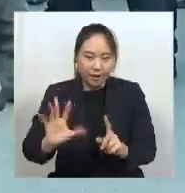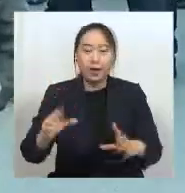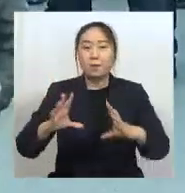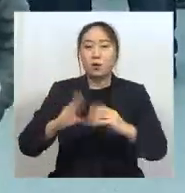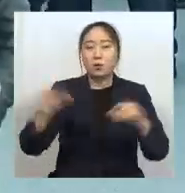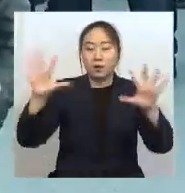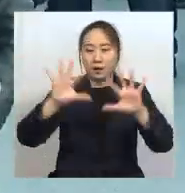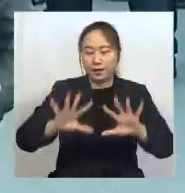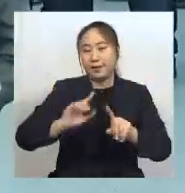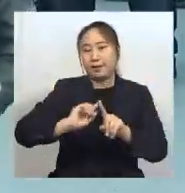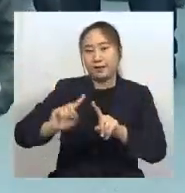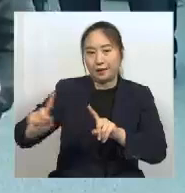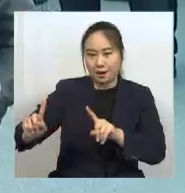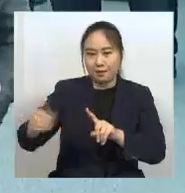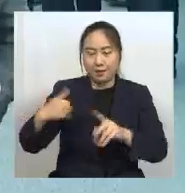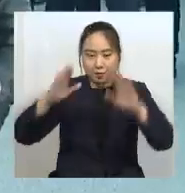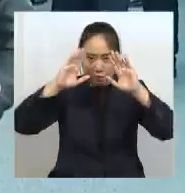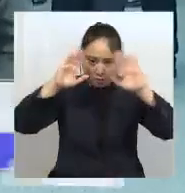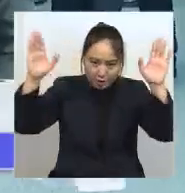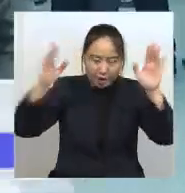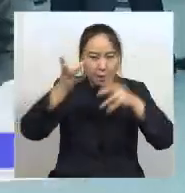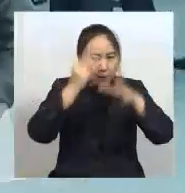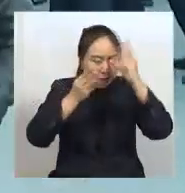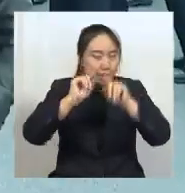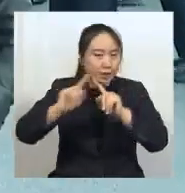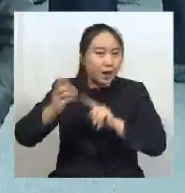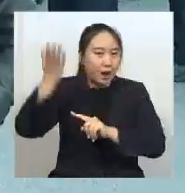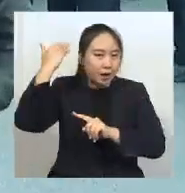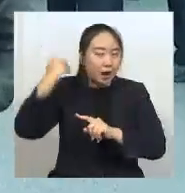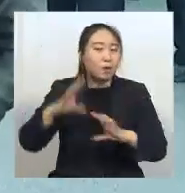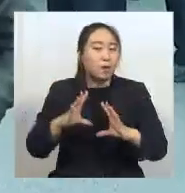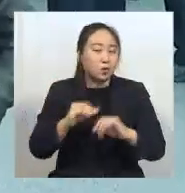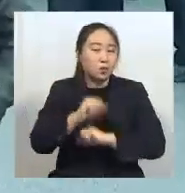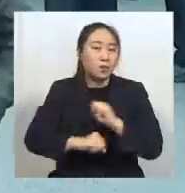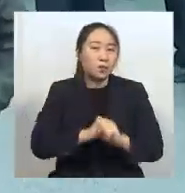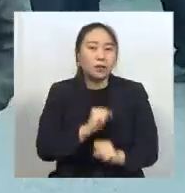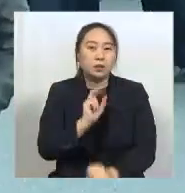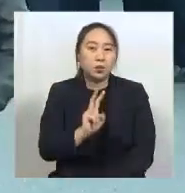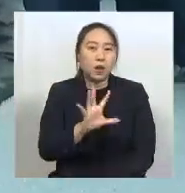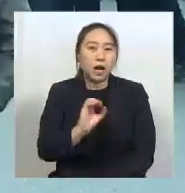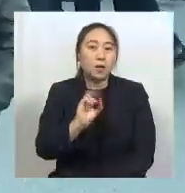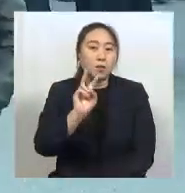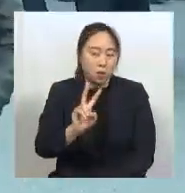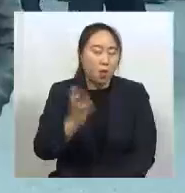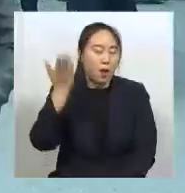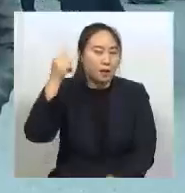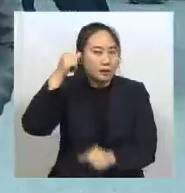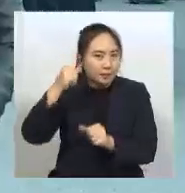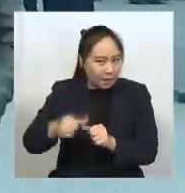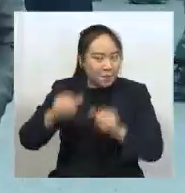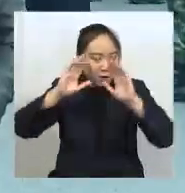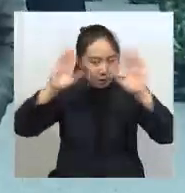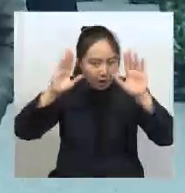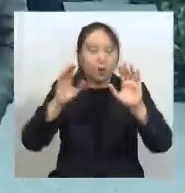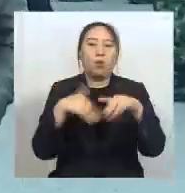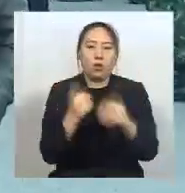อดอาเซียนที่เกี่ยวข้องโดยนำประสบการณ์และบทเรียนจากการประชุมสุดยอดอาเซียนในปี2552มาเป็นบทเรียนและประสบการณ์ในการ